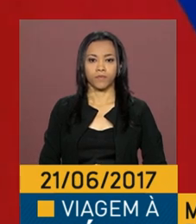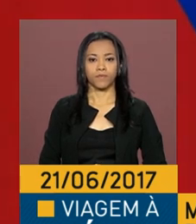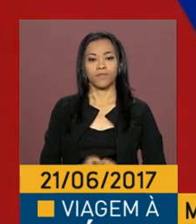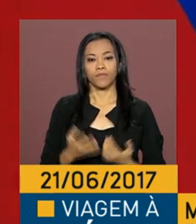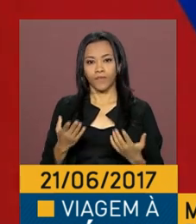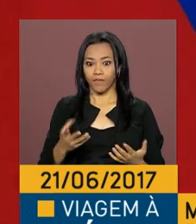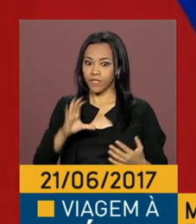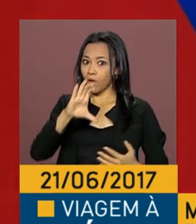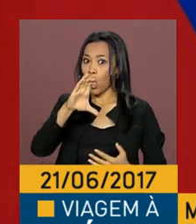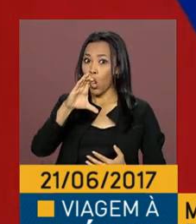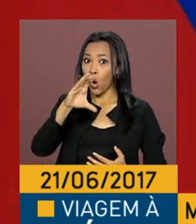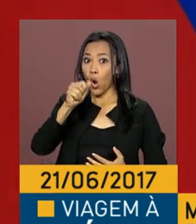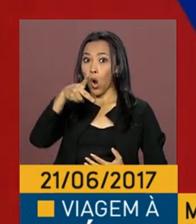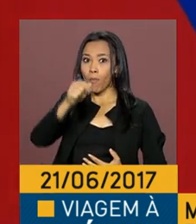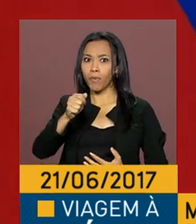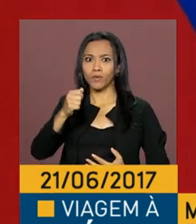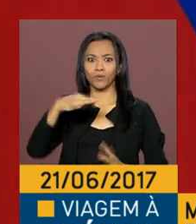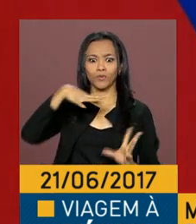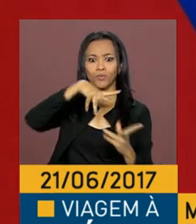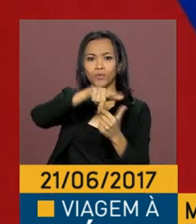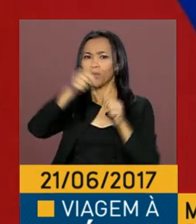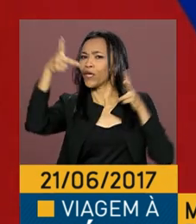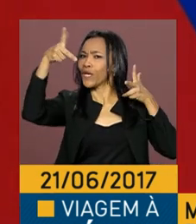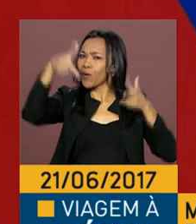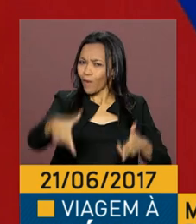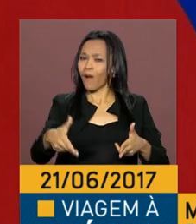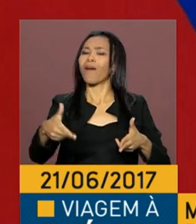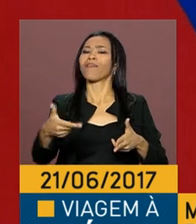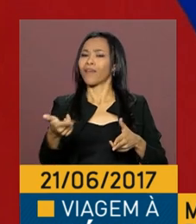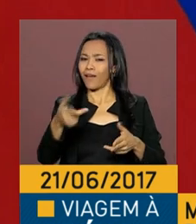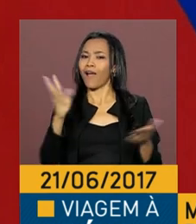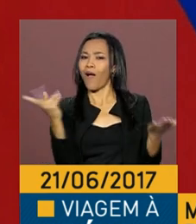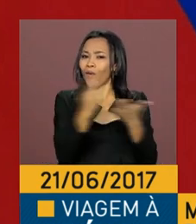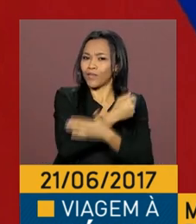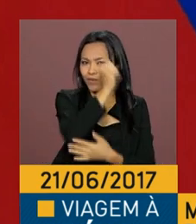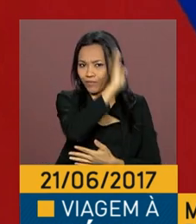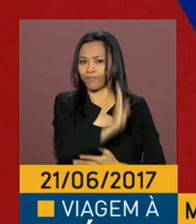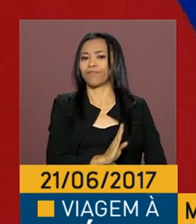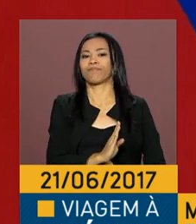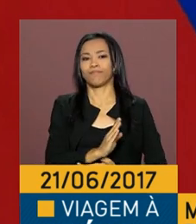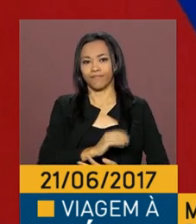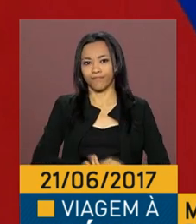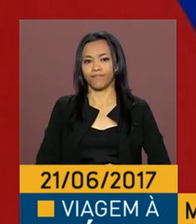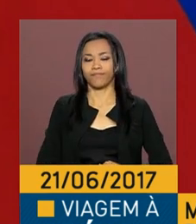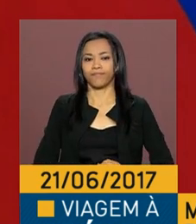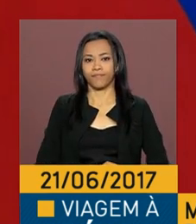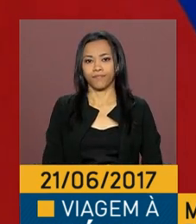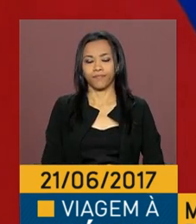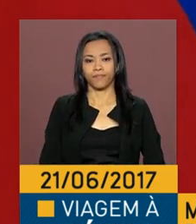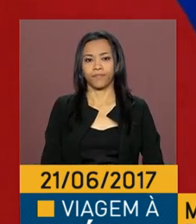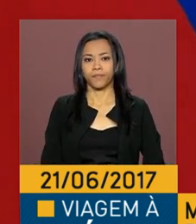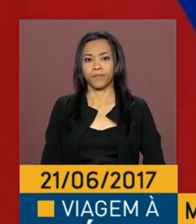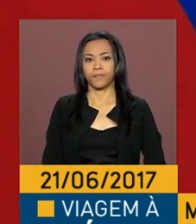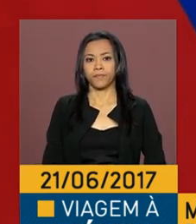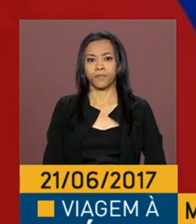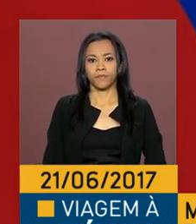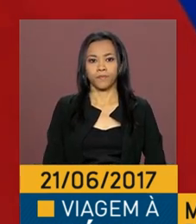Será uma Copa do Mundo tão boa como aquela que tivemos no Brasil. И я уверен в том,